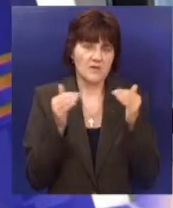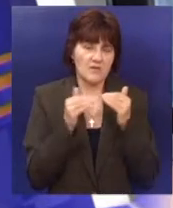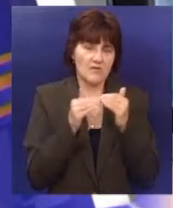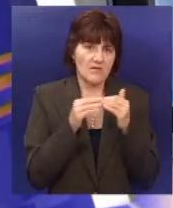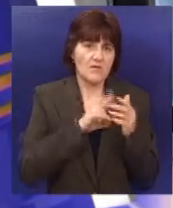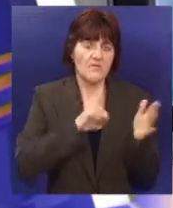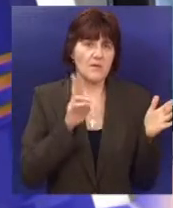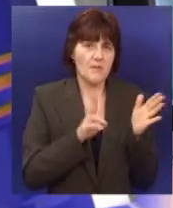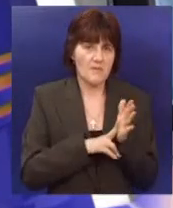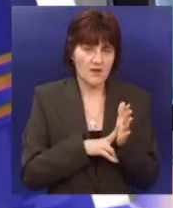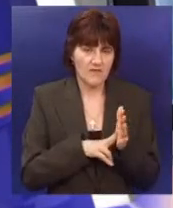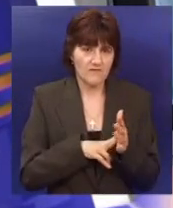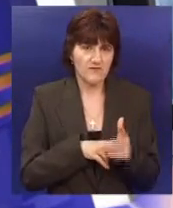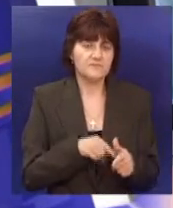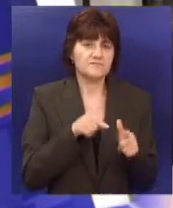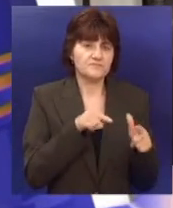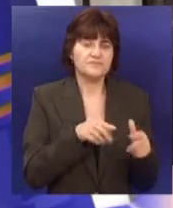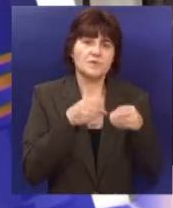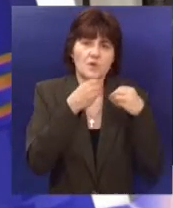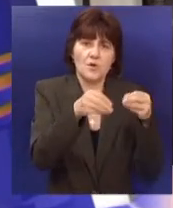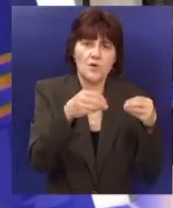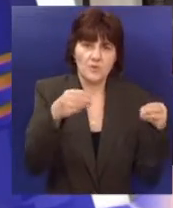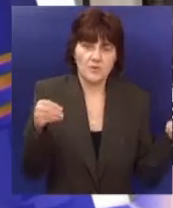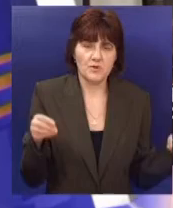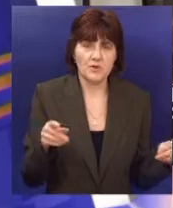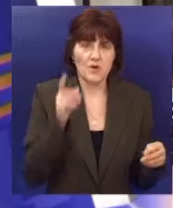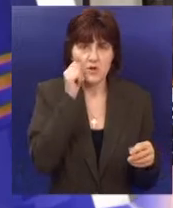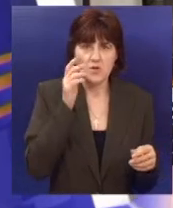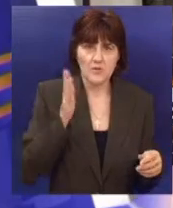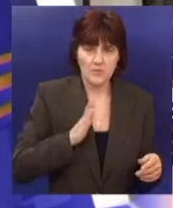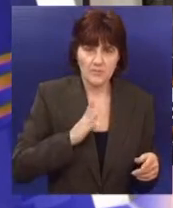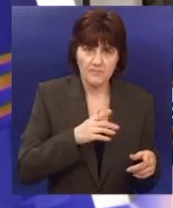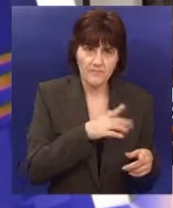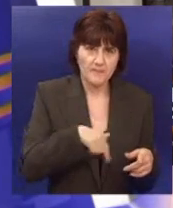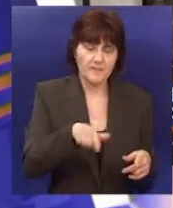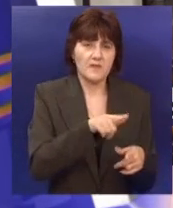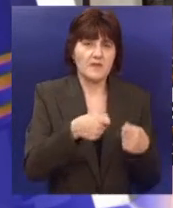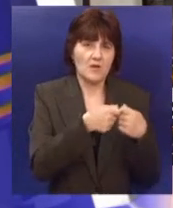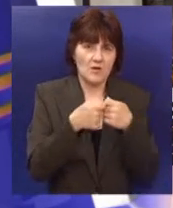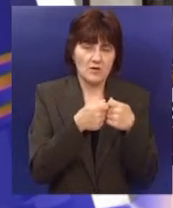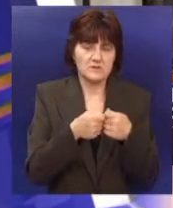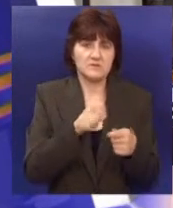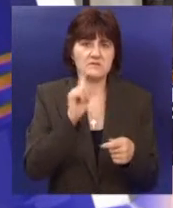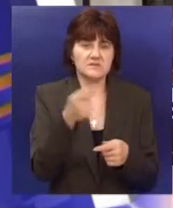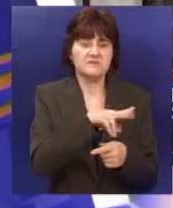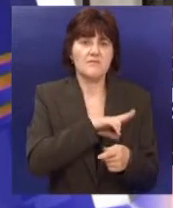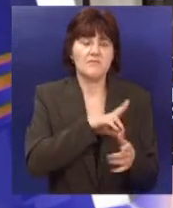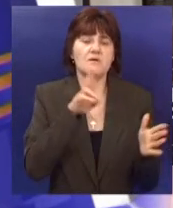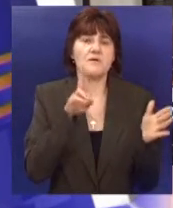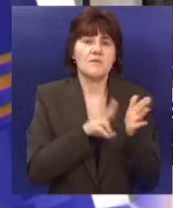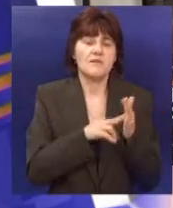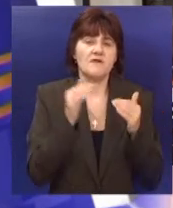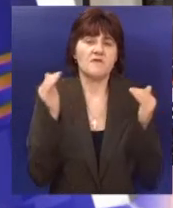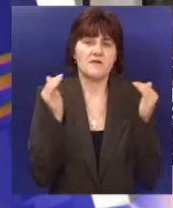zaštitu ravnopravnosti. Seminar ima za cilj obuku građana i predstavnika ovih organizacija za